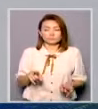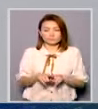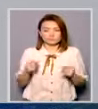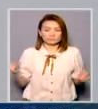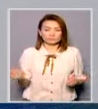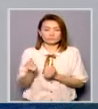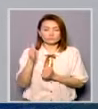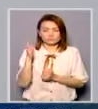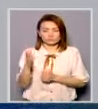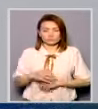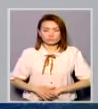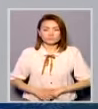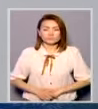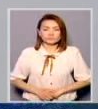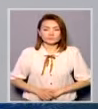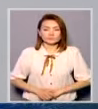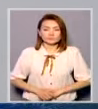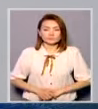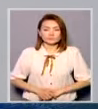бүткіл өзгерістерді қолдаймыз.